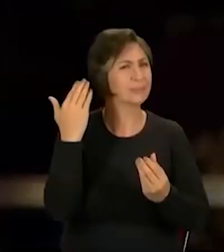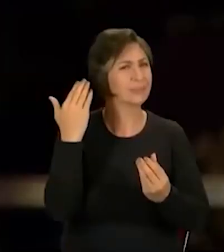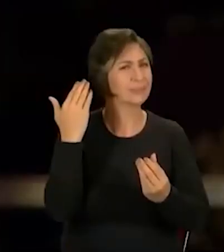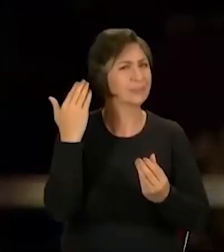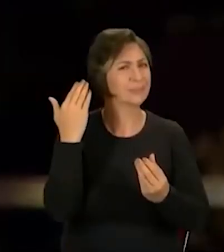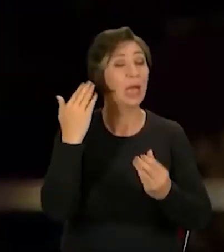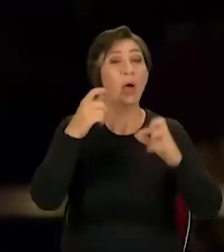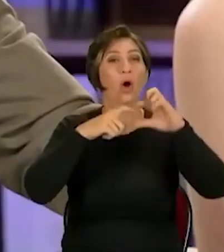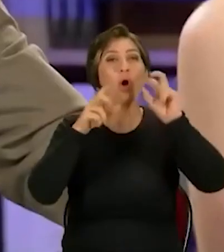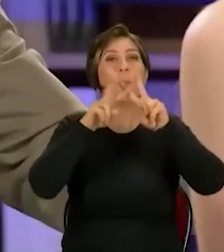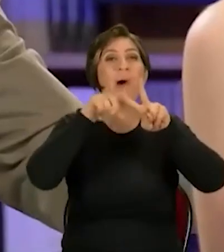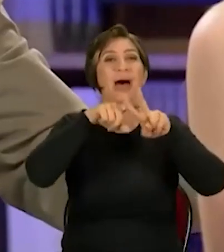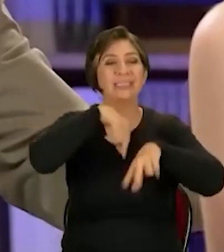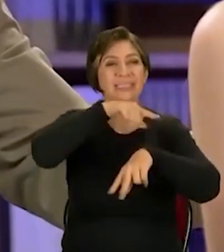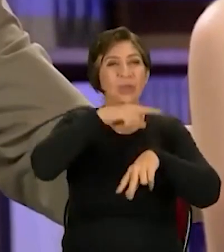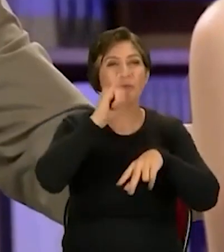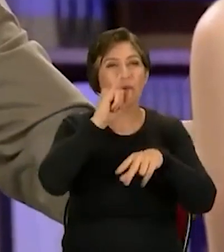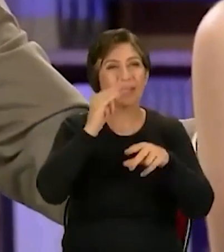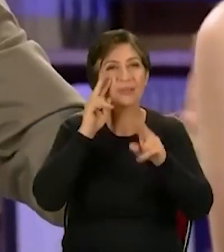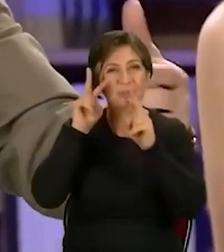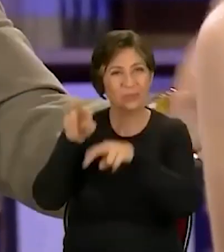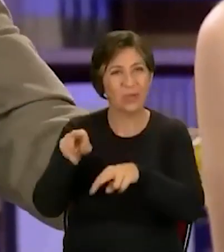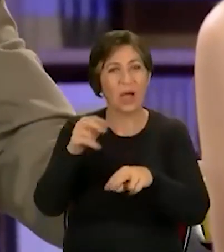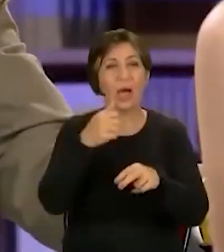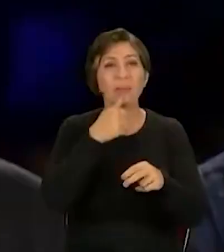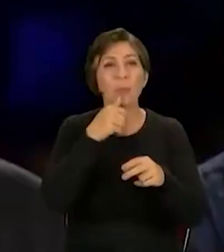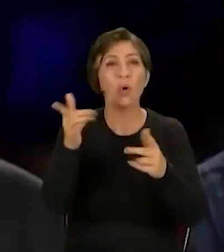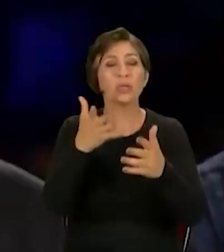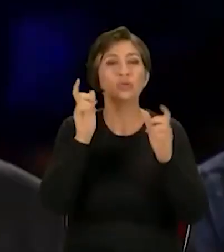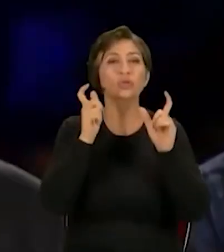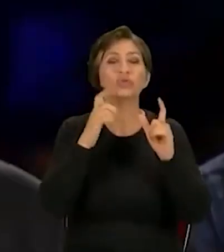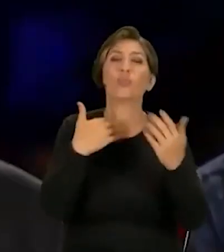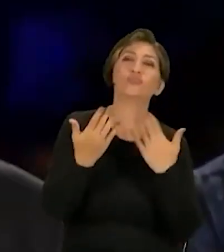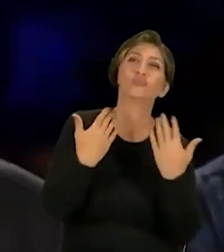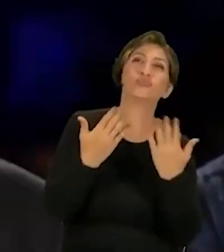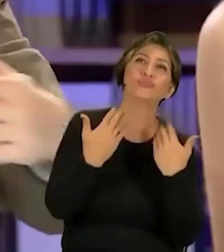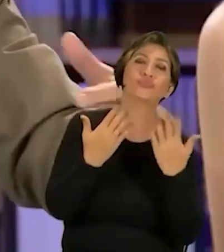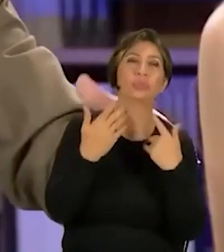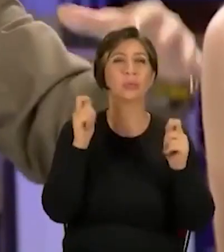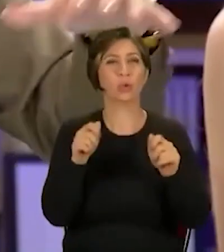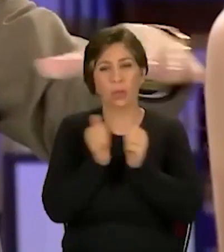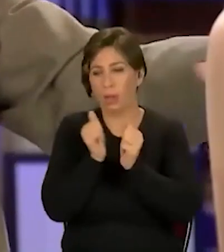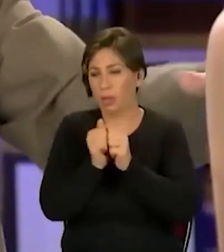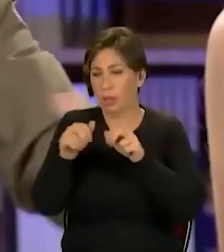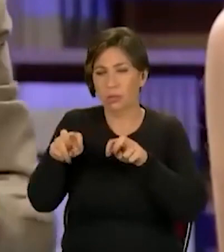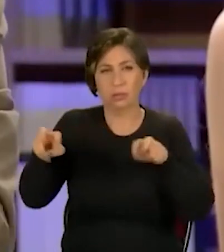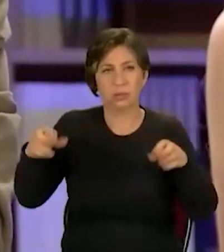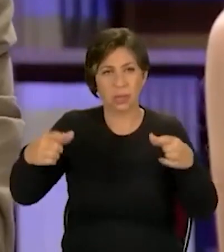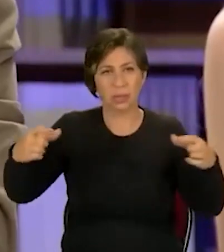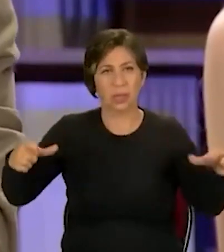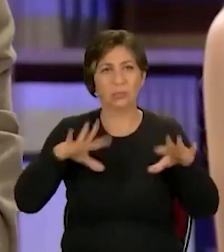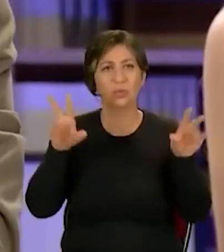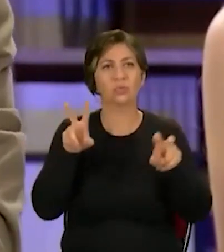antik Roma'daki tuvaletleri gösteriyorlar ya. Yani adamlar orada bile sosyal oluyor. Yan yana delikler.